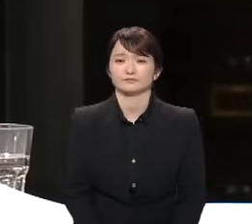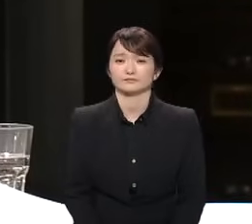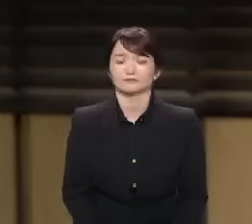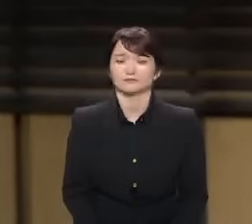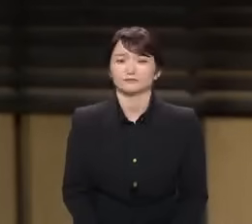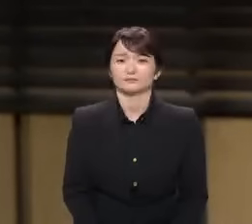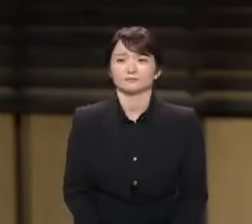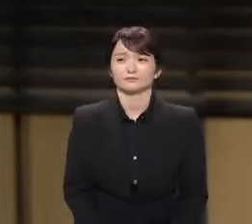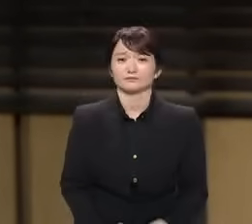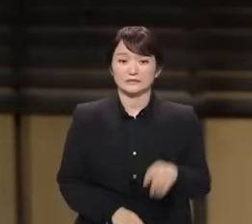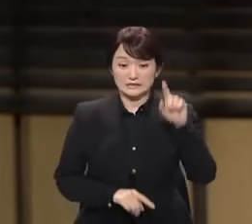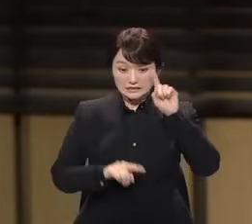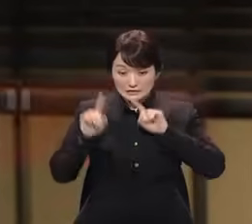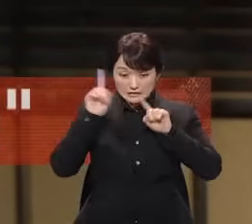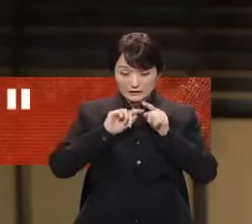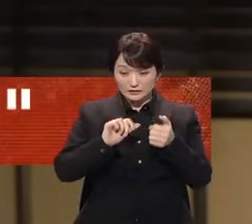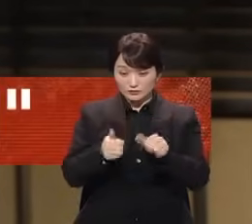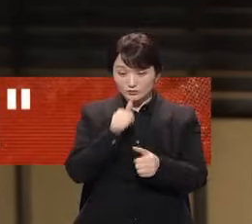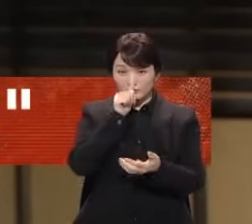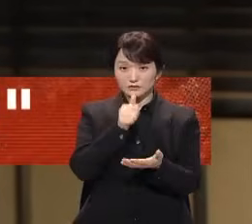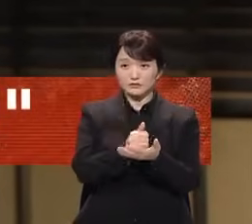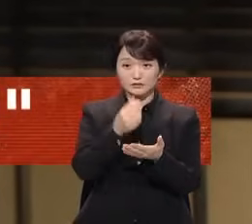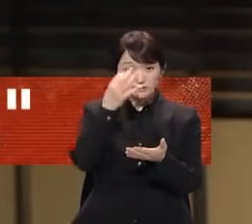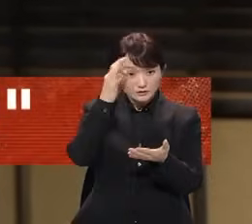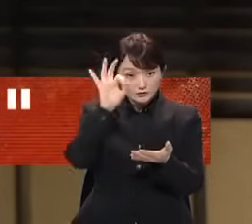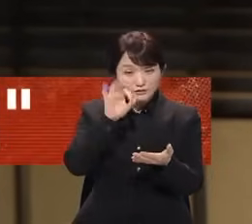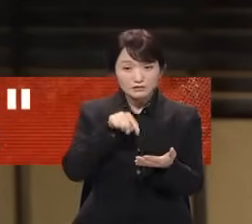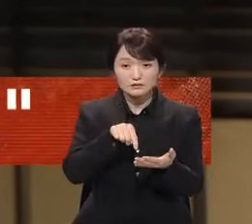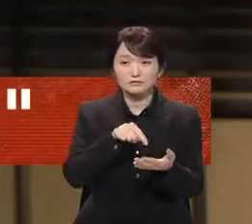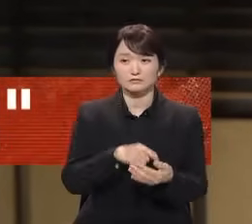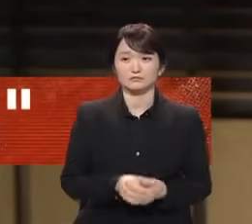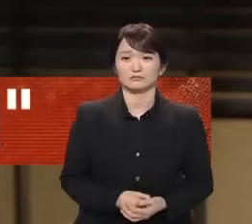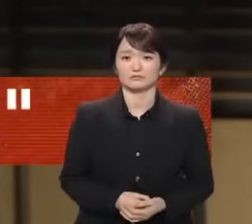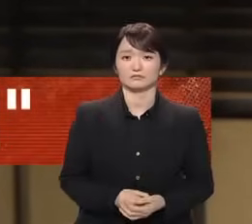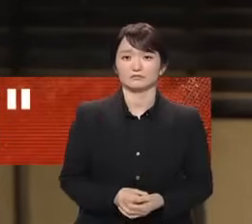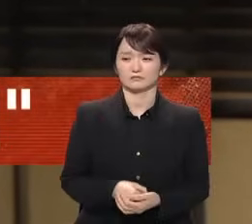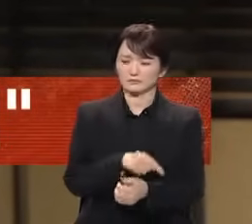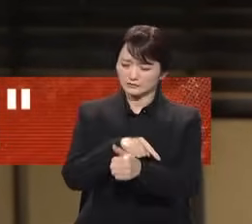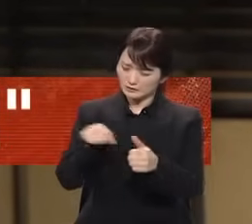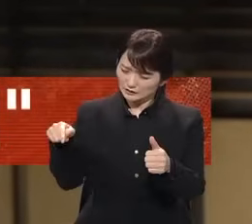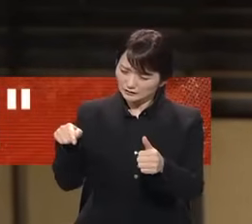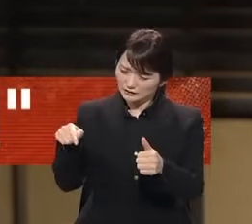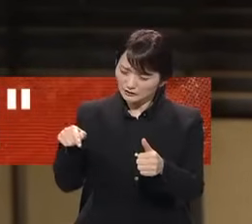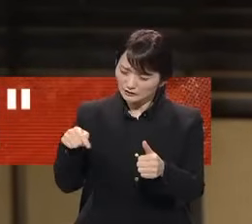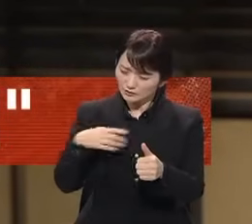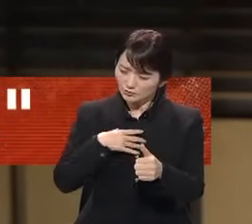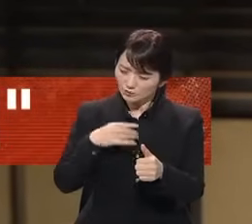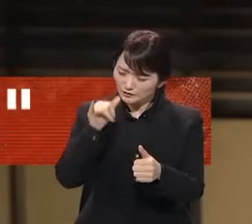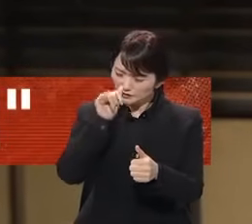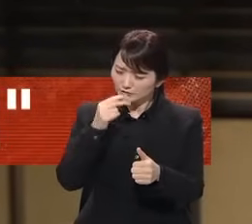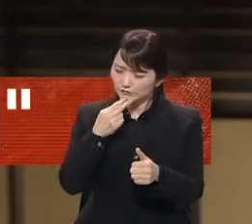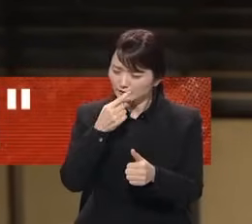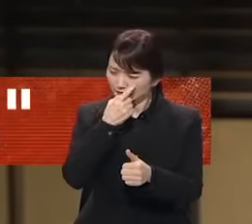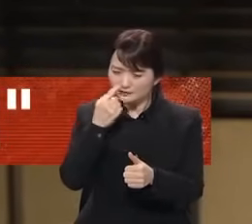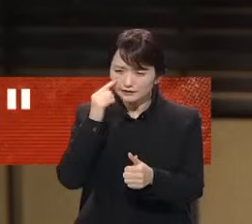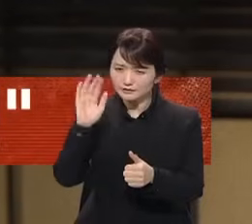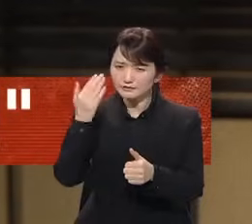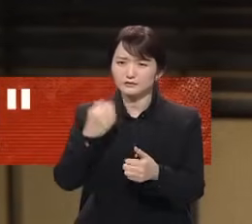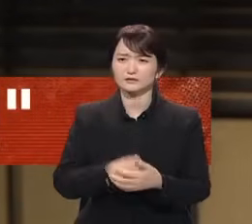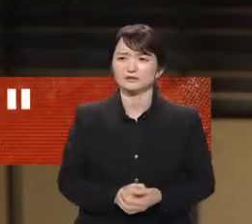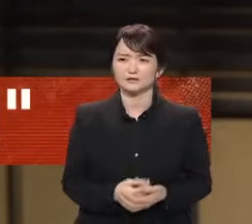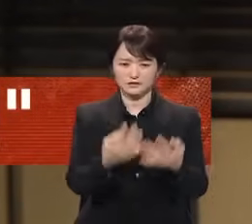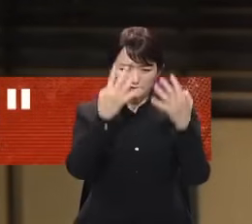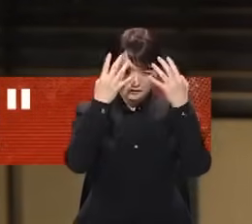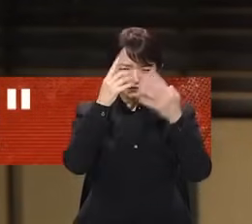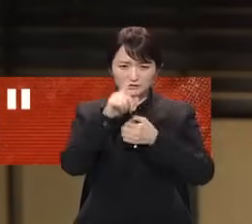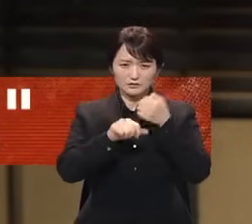상해 치사로 인정한 거는 사실관계이기 때문에, 근데 뭐 살인의 고의 같은 것도 좀 봤었어야 되지 않나 생각이 들고, 15년을